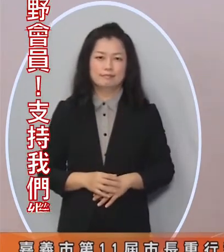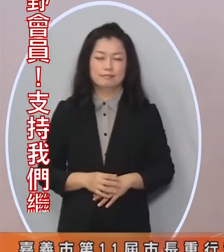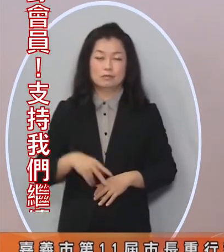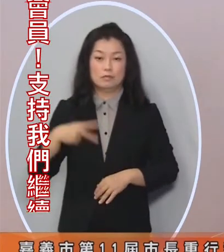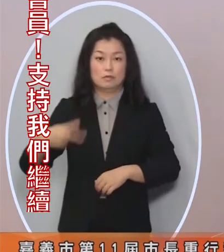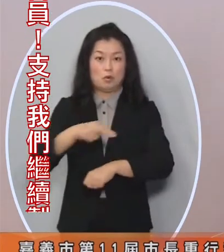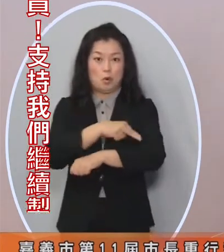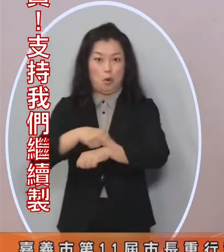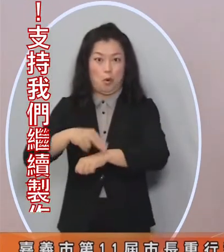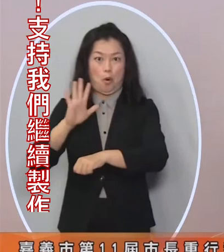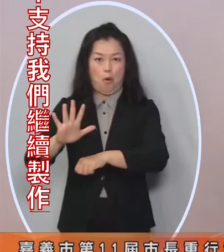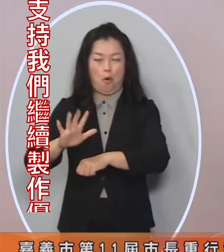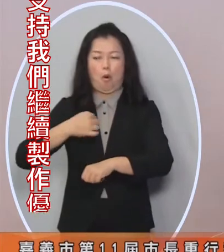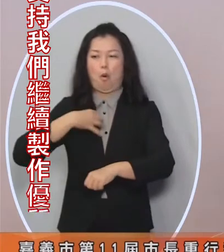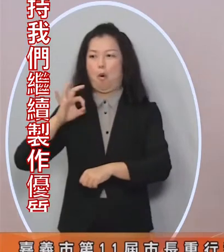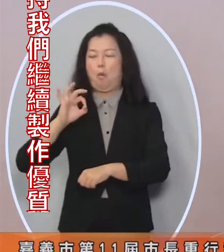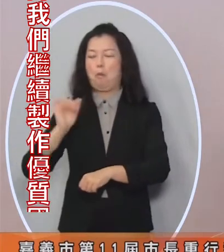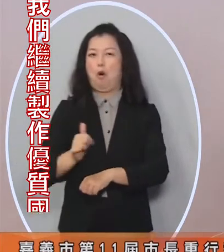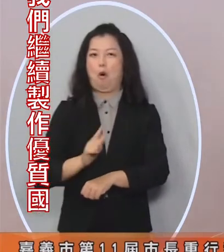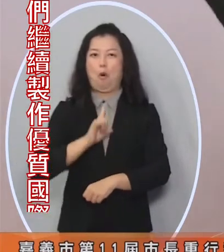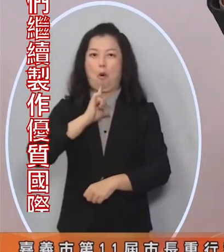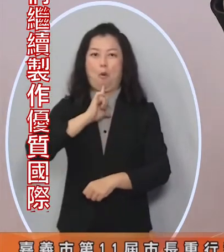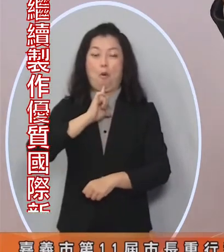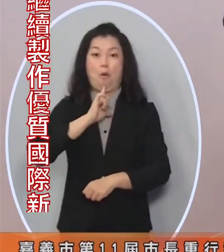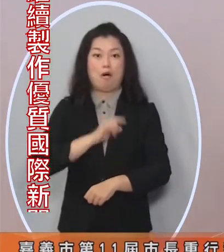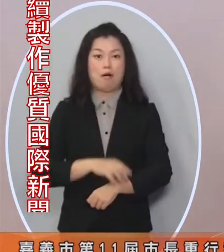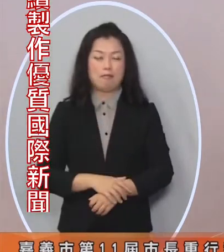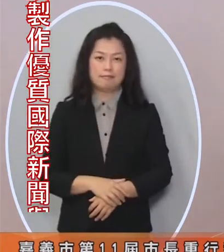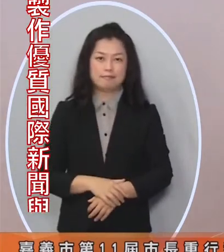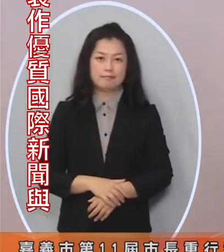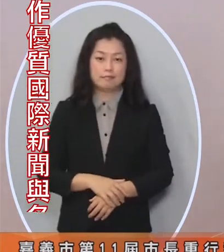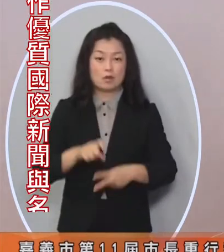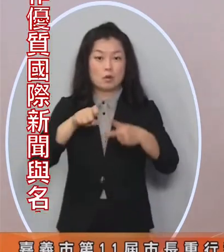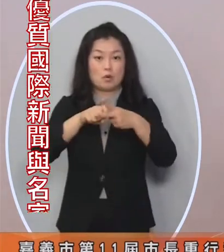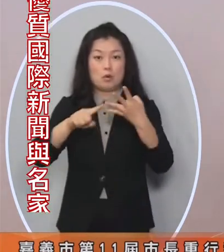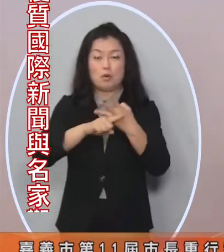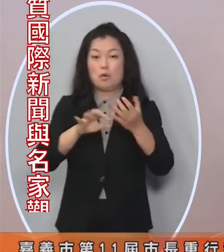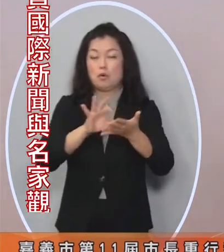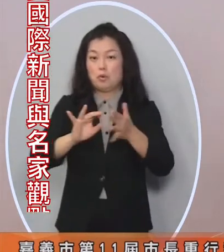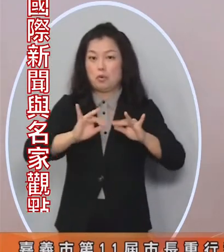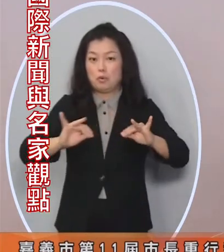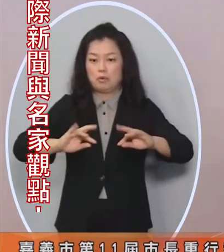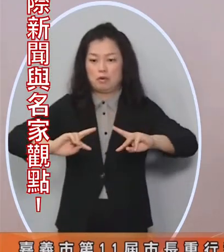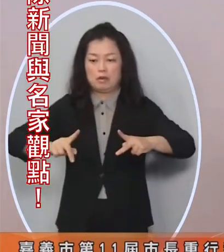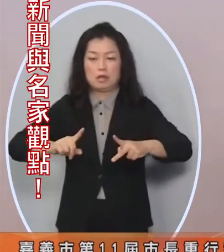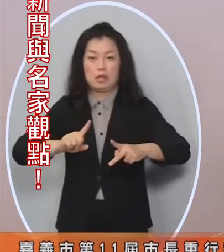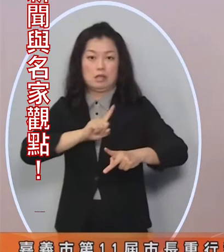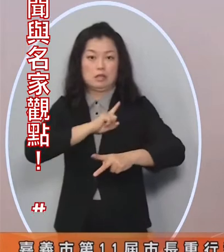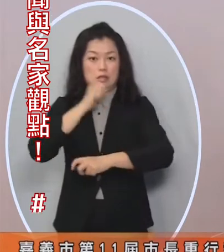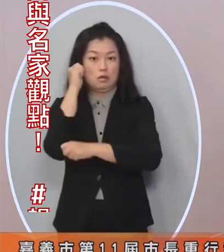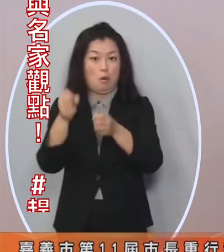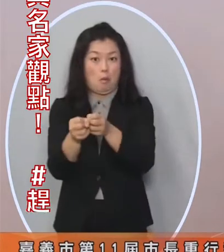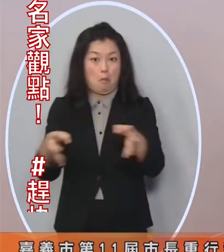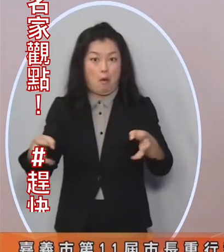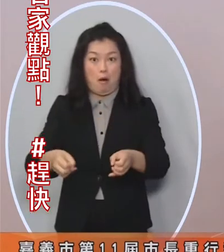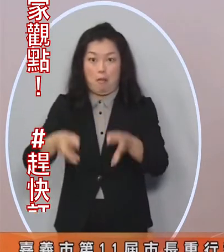重划，就拢变好个人。啊，你即马嘉义市个足济工业用地要变做住宅区，